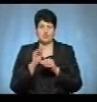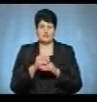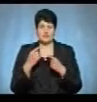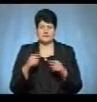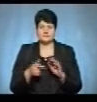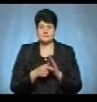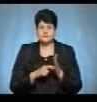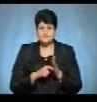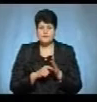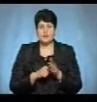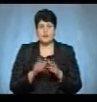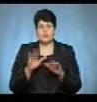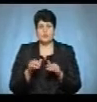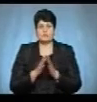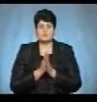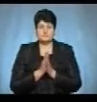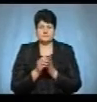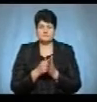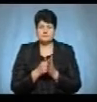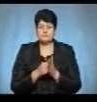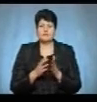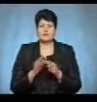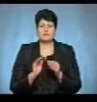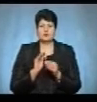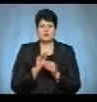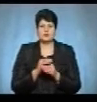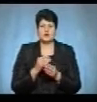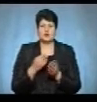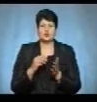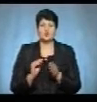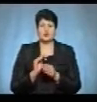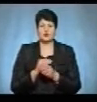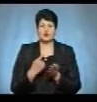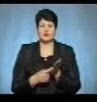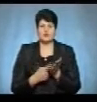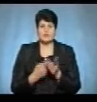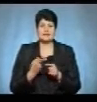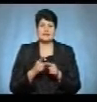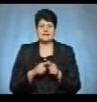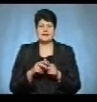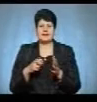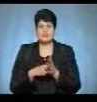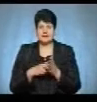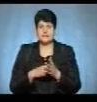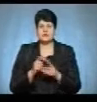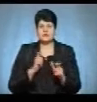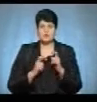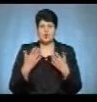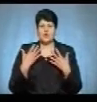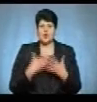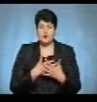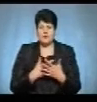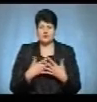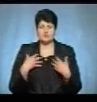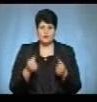розглянула клопотання позивачки про долучення до справи додаткового доказу. Це лист Інституту громадського здоров'я імені Марзоєва, у